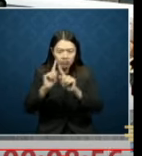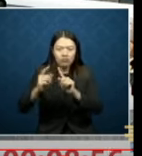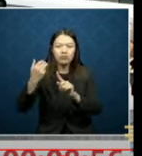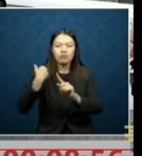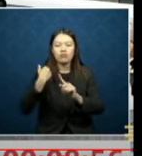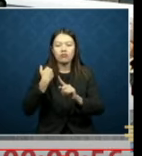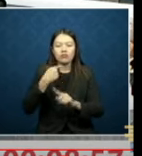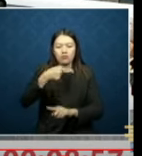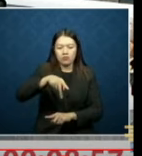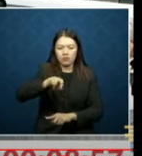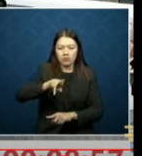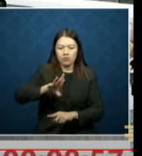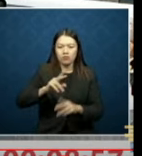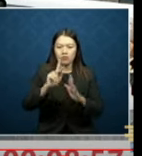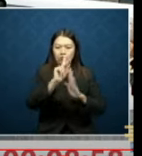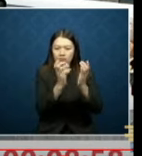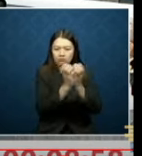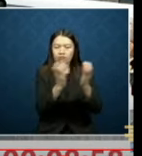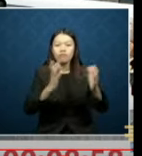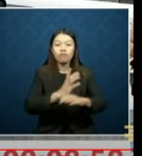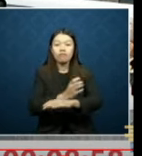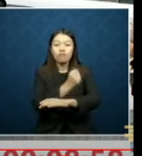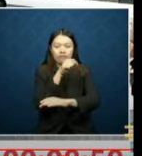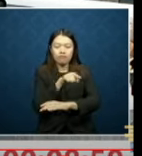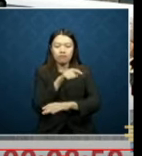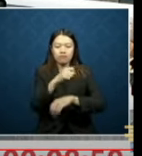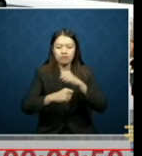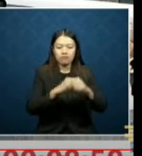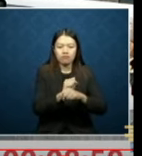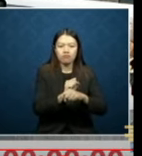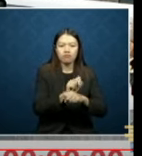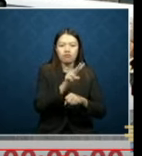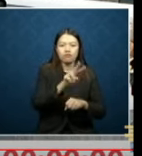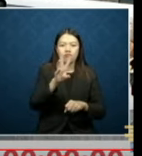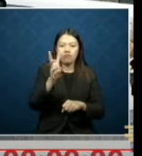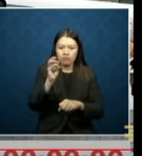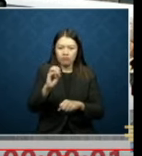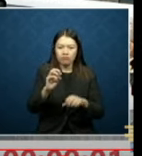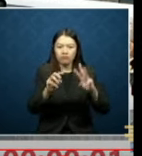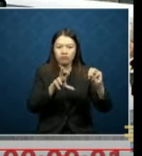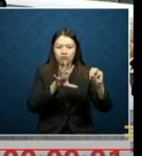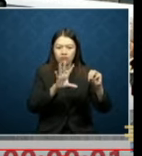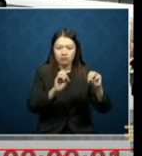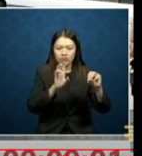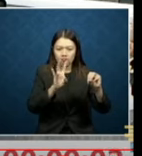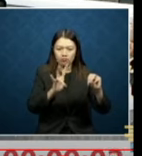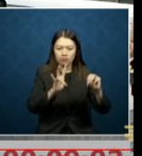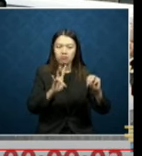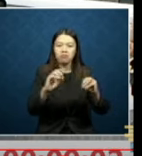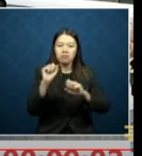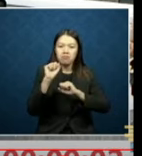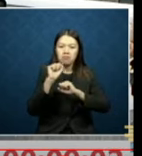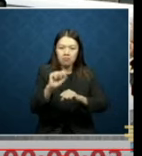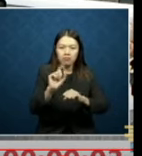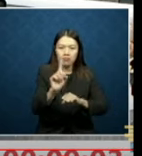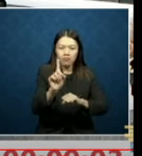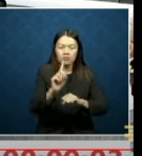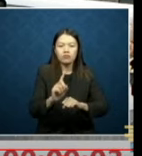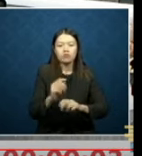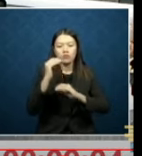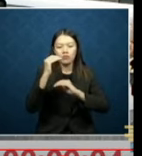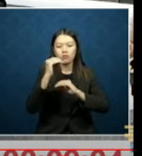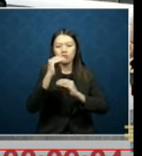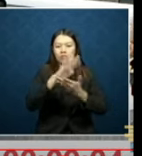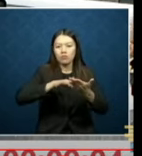ราชบัญญัติประกอบรัฐธรรมนูญว่าด้วยพรรคการเมืองพ.ศ.2560มาตรา57บัญญัติไว้ว่าการกำหนดนโ